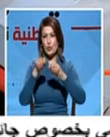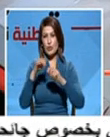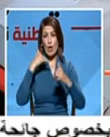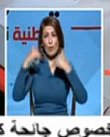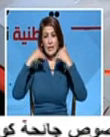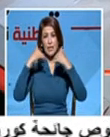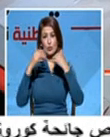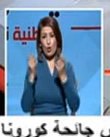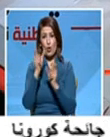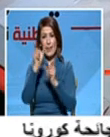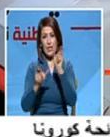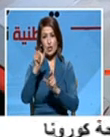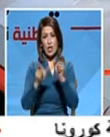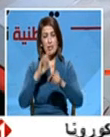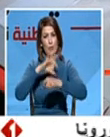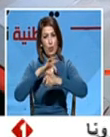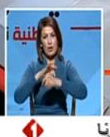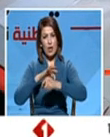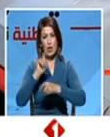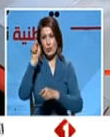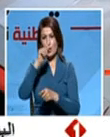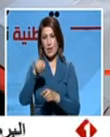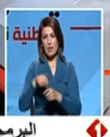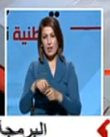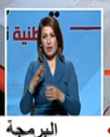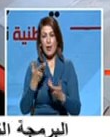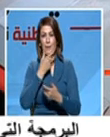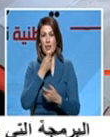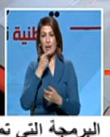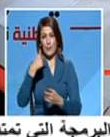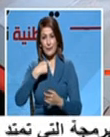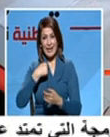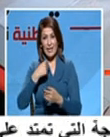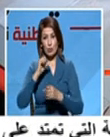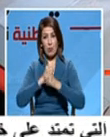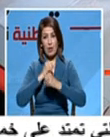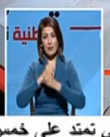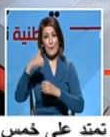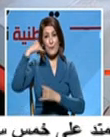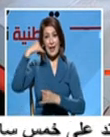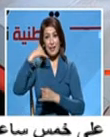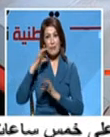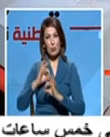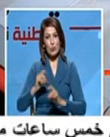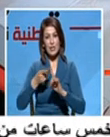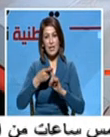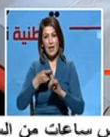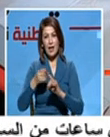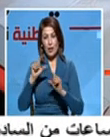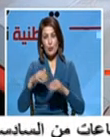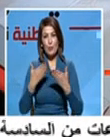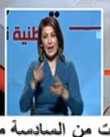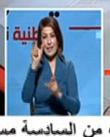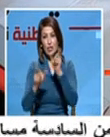نتاعها. أنا نعمل العيادة نتاعي بالهاتف ويوم الاثنين كان عندي 22 مريض منهم